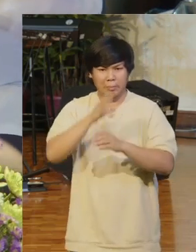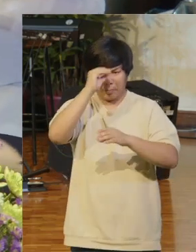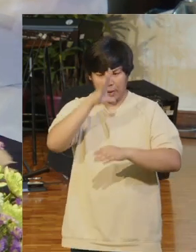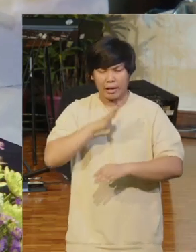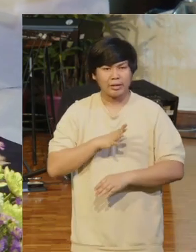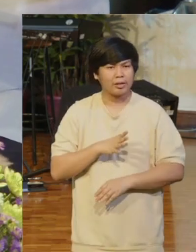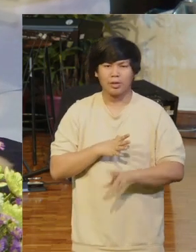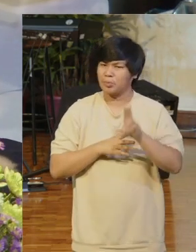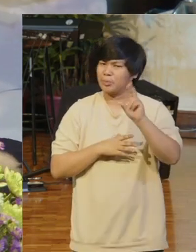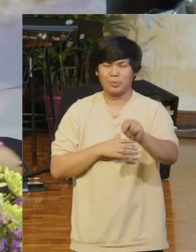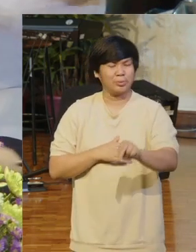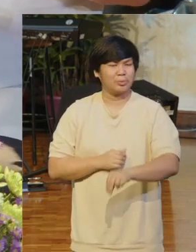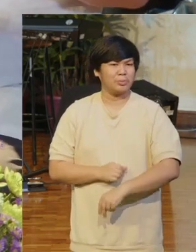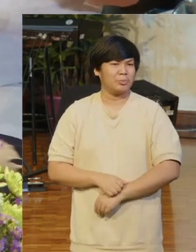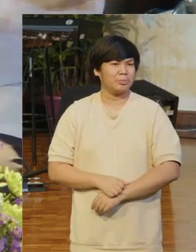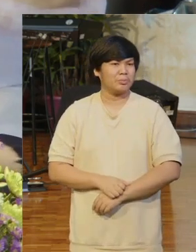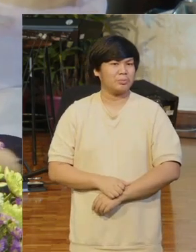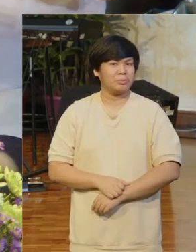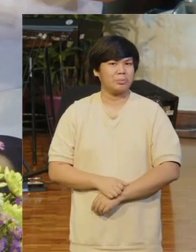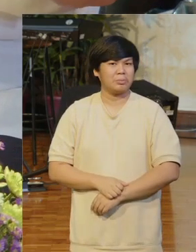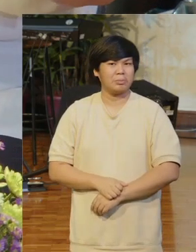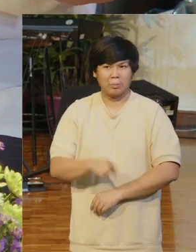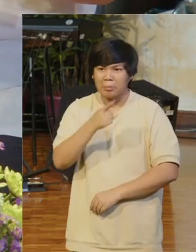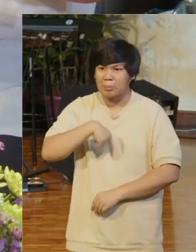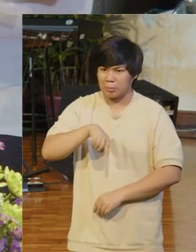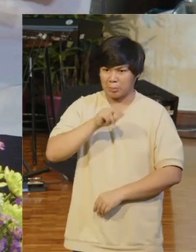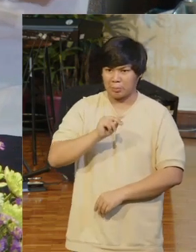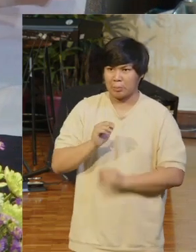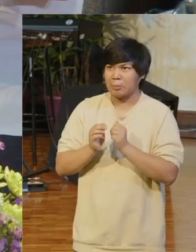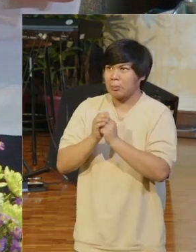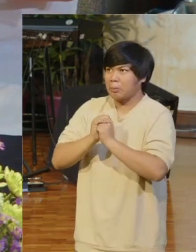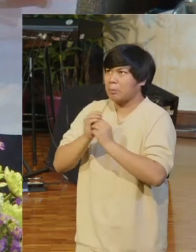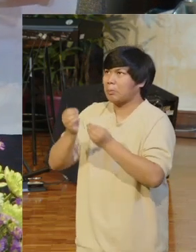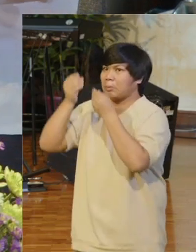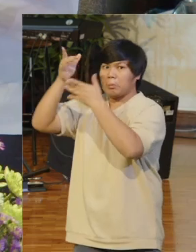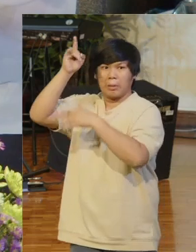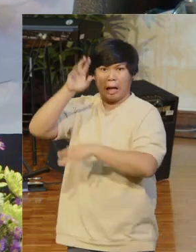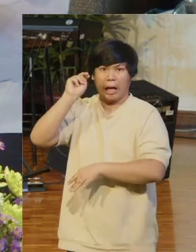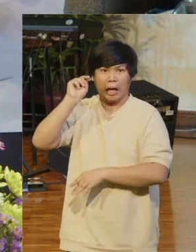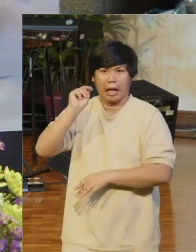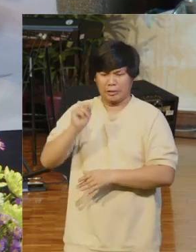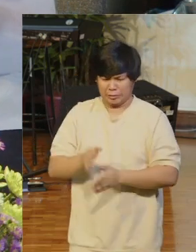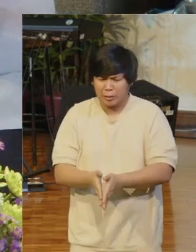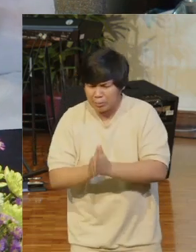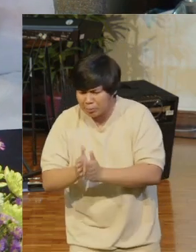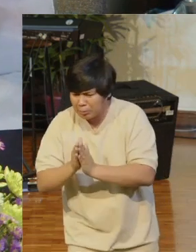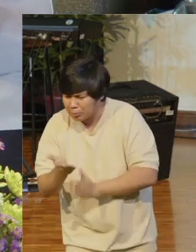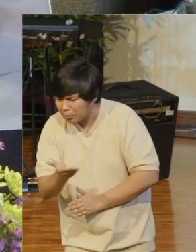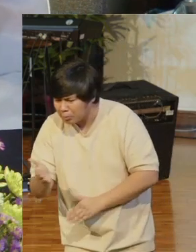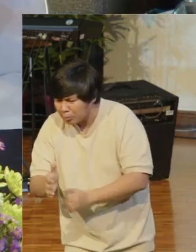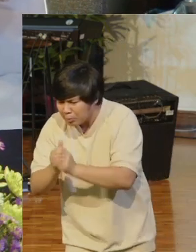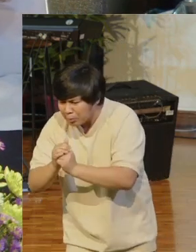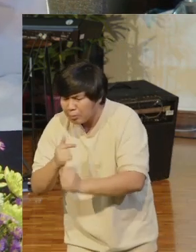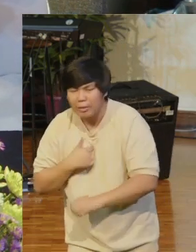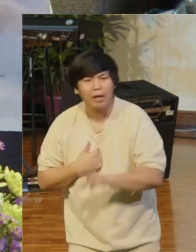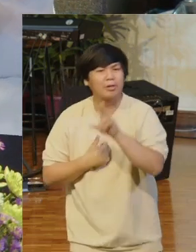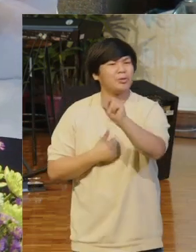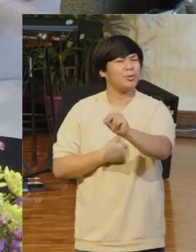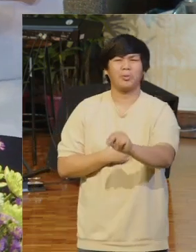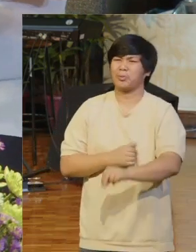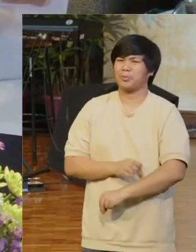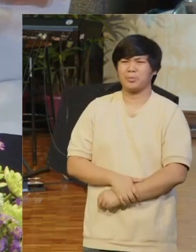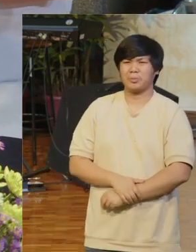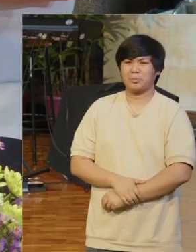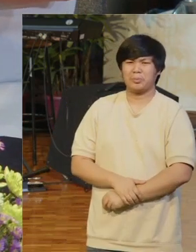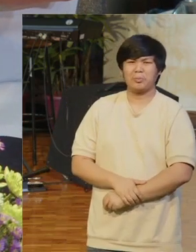Hindi niya tayo kailangan para siya ay sambahin at bigyan ng kalwalhatian sapagkat siya ay malwalhati in and